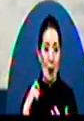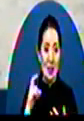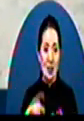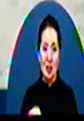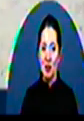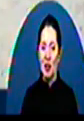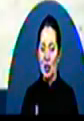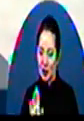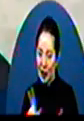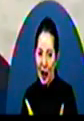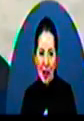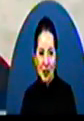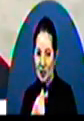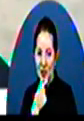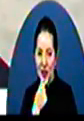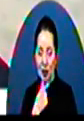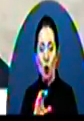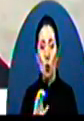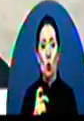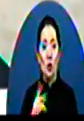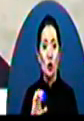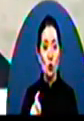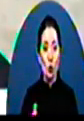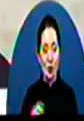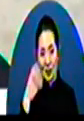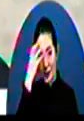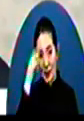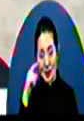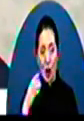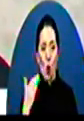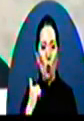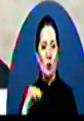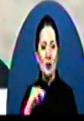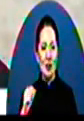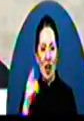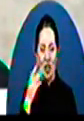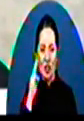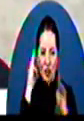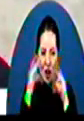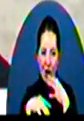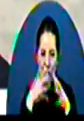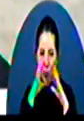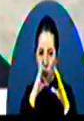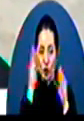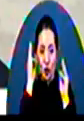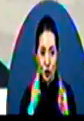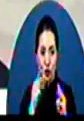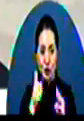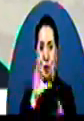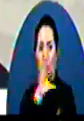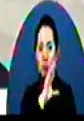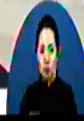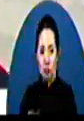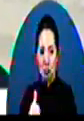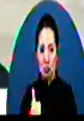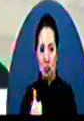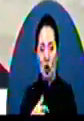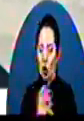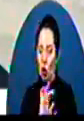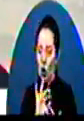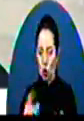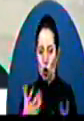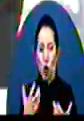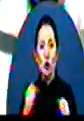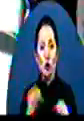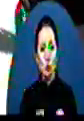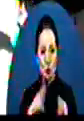тэгж яаж чадаагүй шүү дээ. Хөрөсөхийн засгийн газар тэр утааны шийдлийг бол сайн шийдсэн. Өөр бусад юм бас зөндөл юм